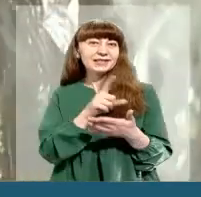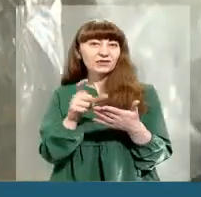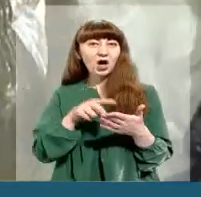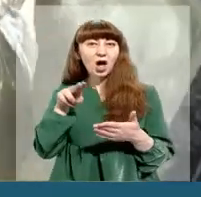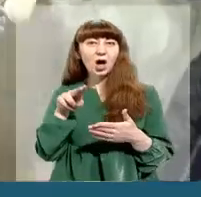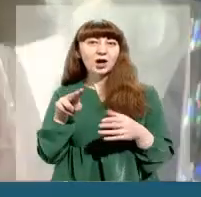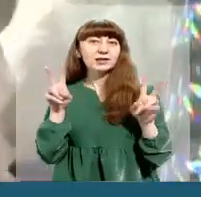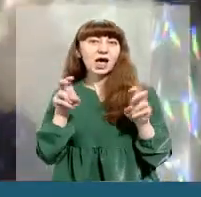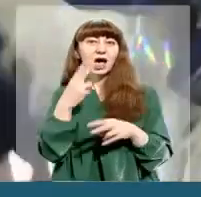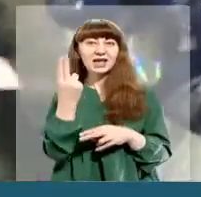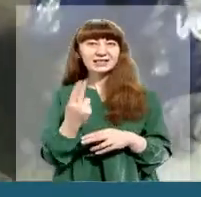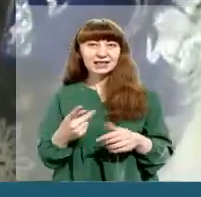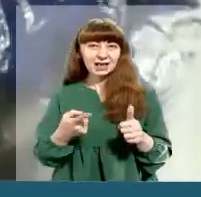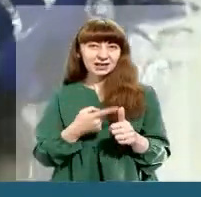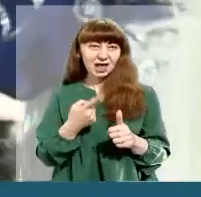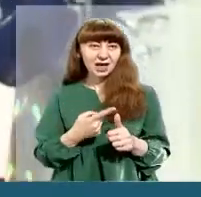болса Баскала.